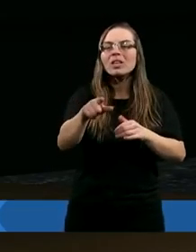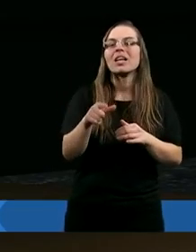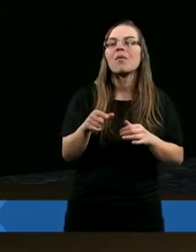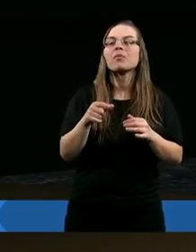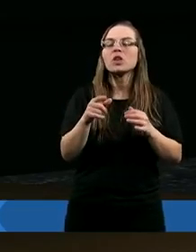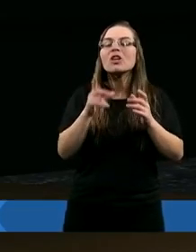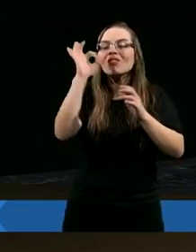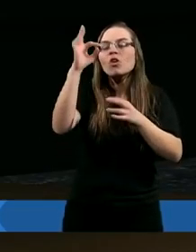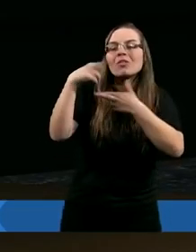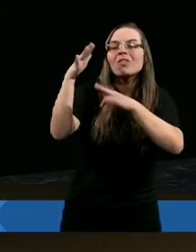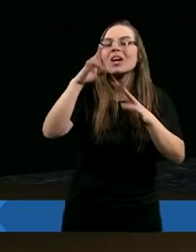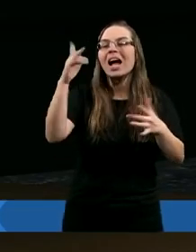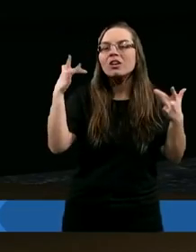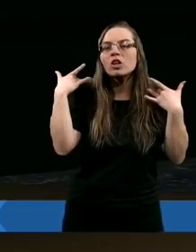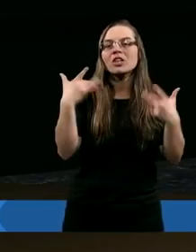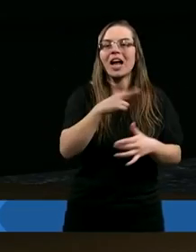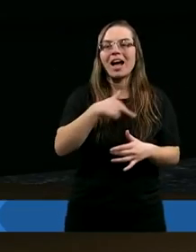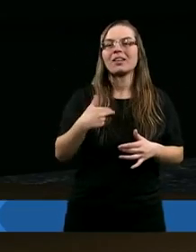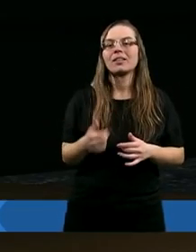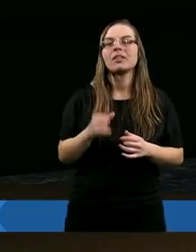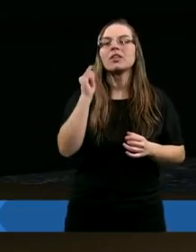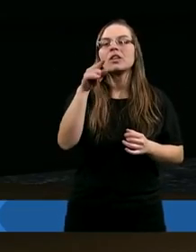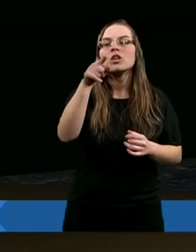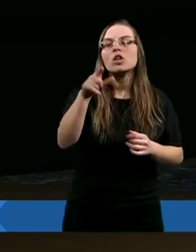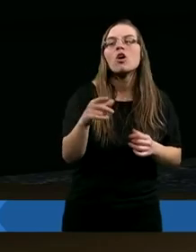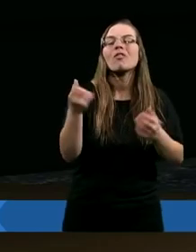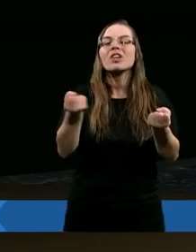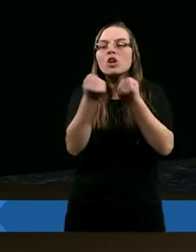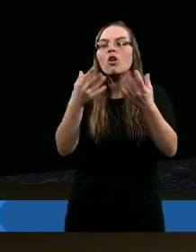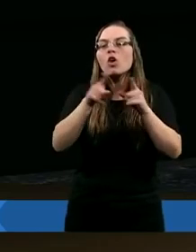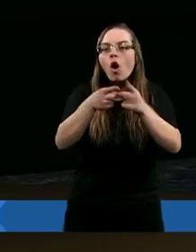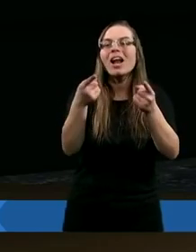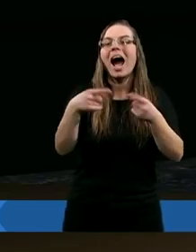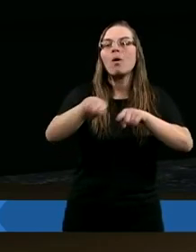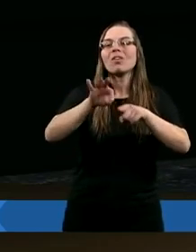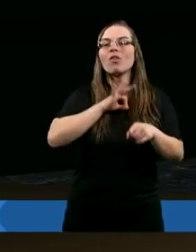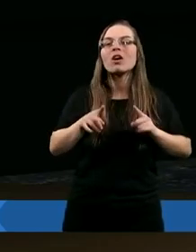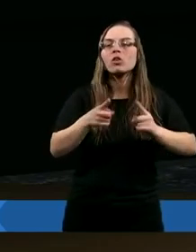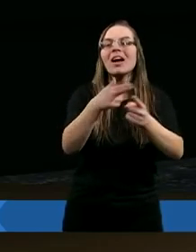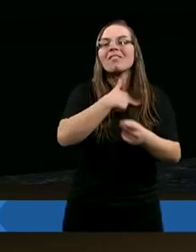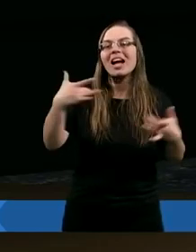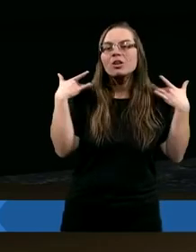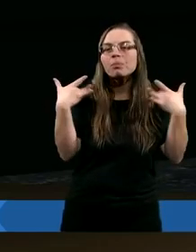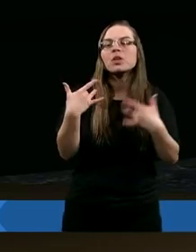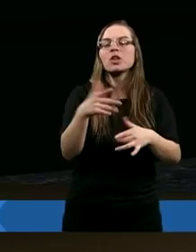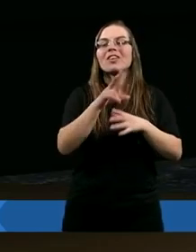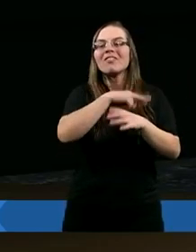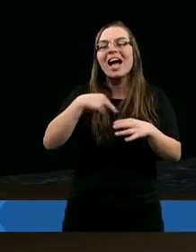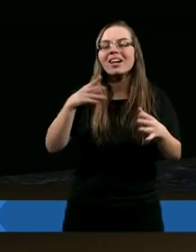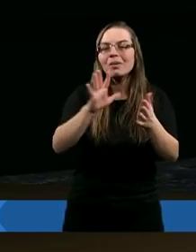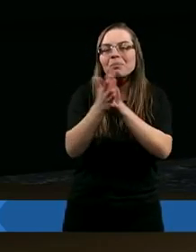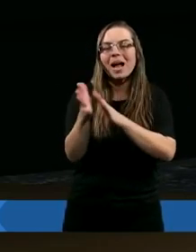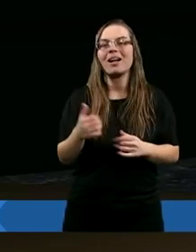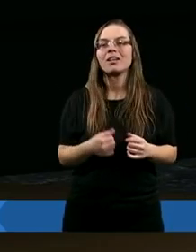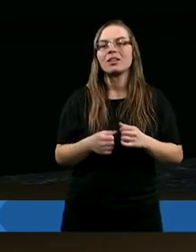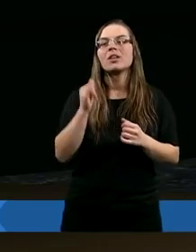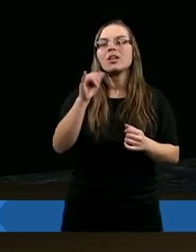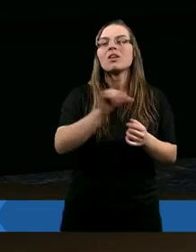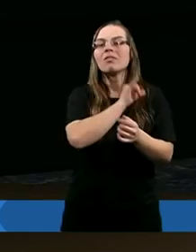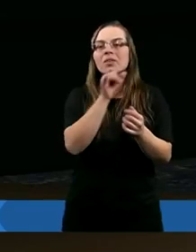byśmy się poddać Tobie do końca, abyś Ty działał w nas, abyś Ty dokonał swoje dzieło w naszym życiu i w życiu naszych bliskich,